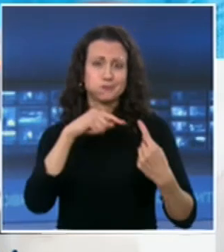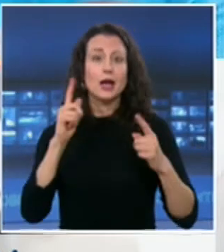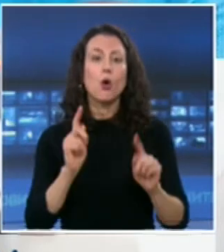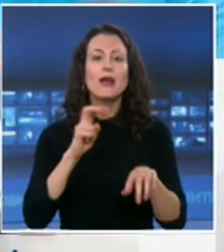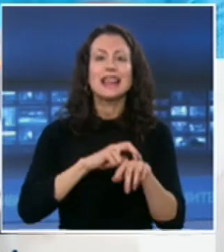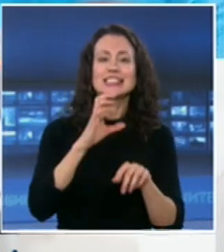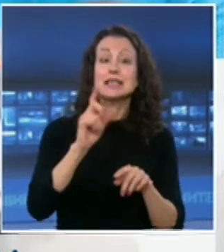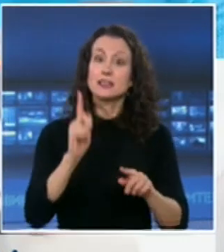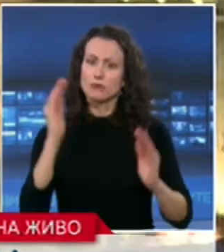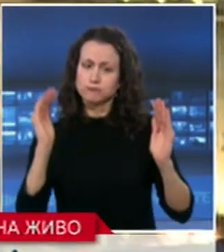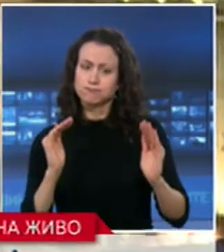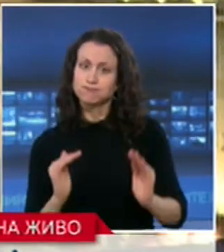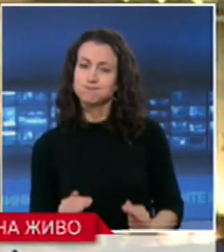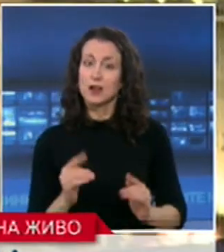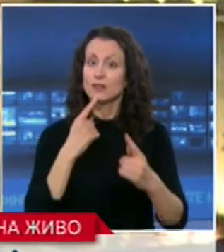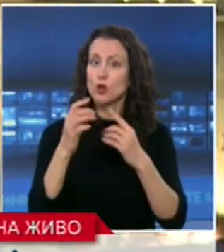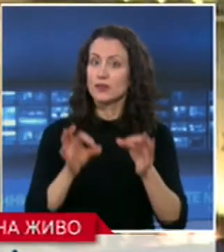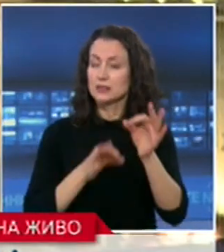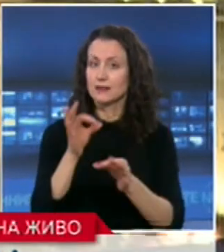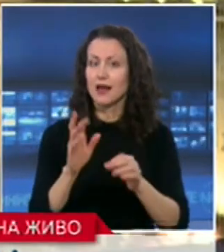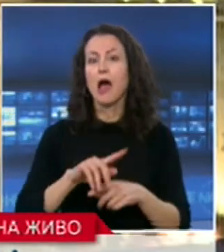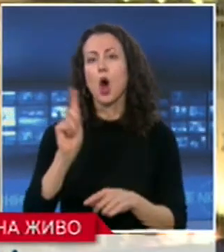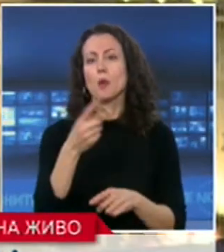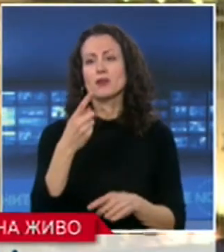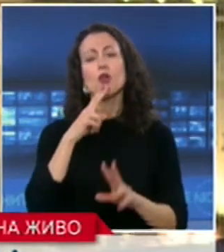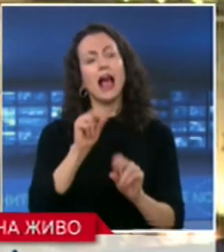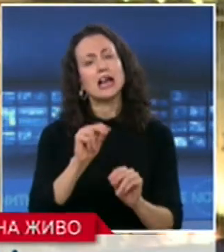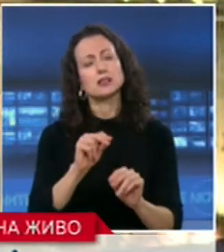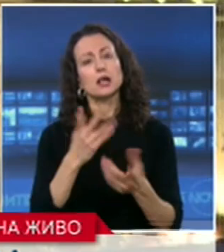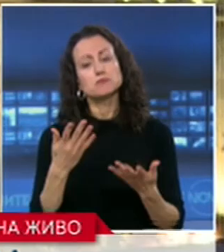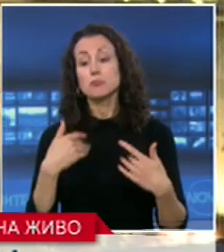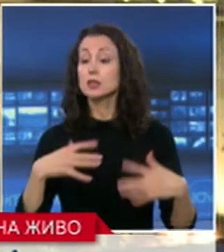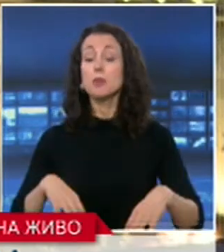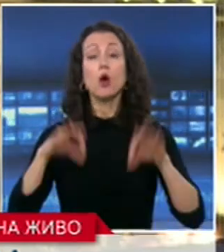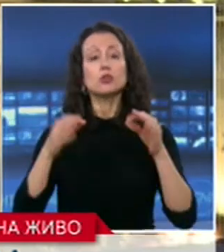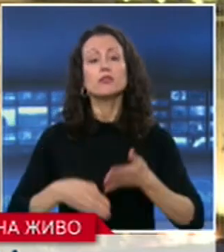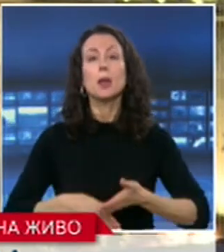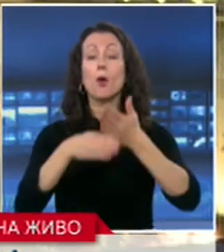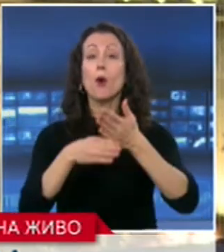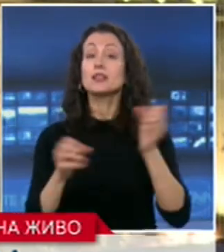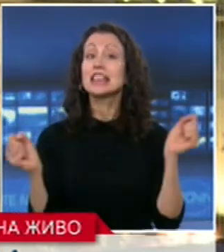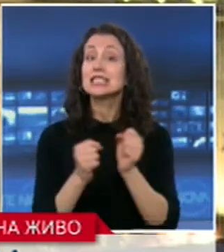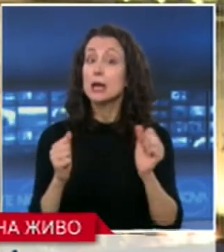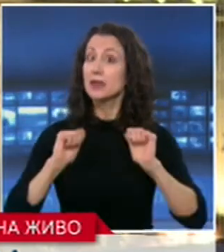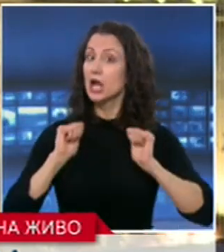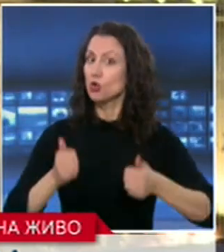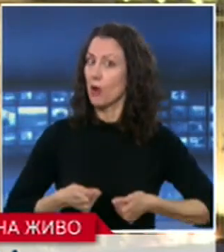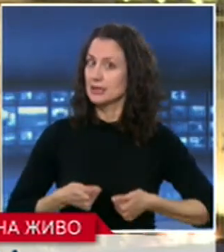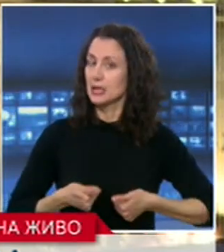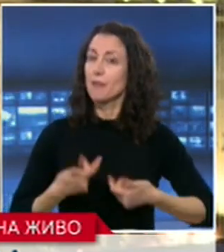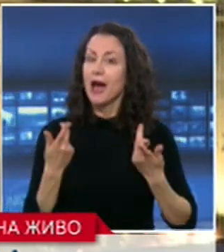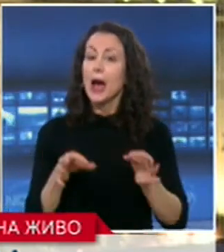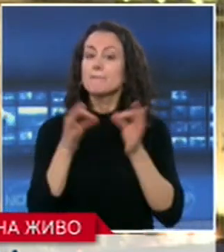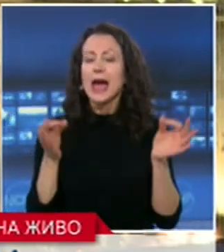в условията на корона кризата. А управляващите дадоха заявка, че са готови да подпомогнат и зимния туризъм, а мярката отново